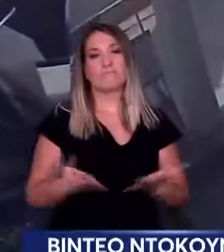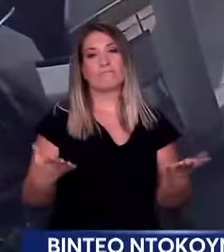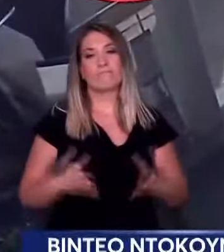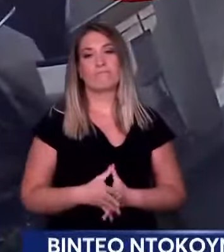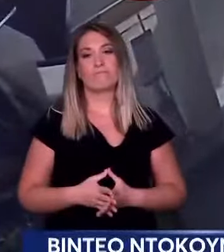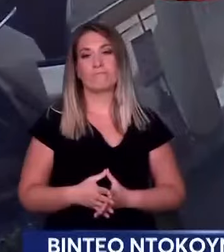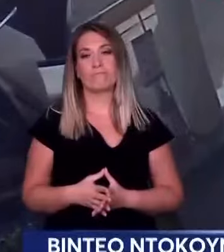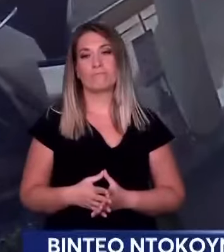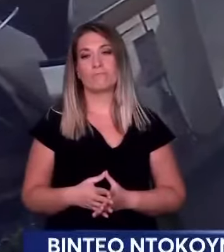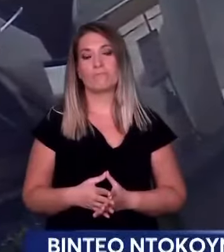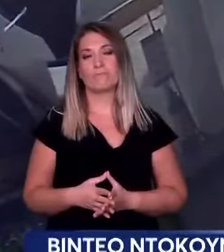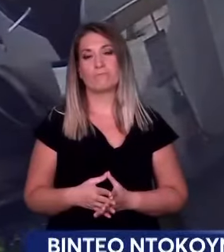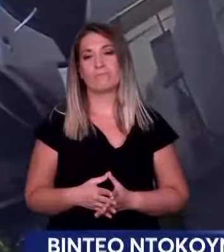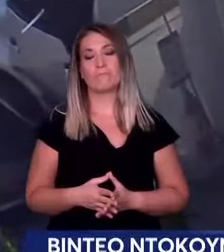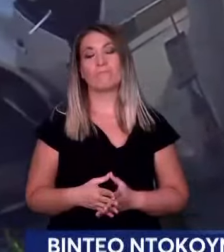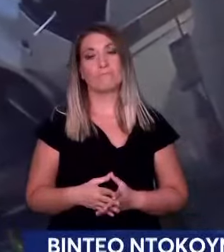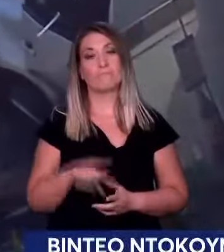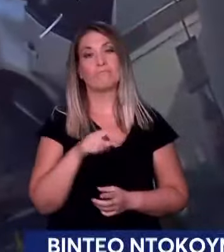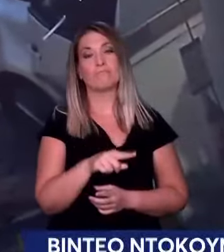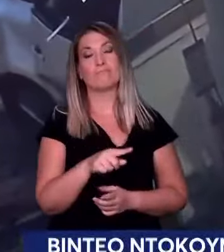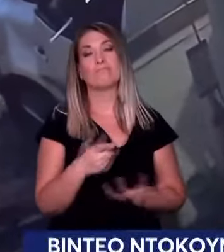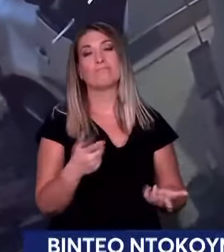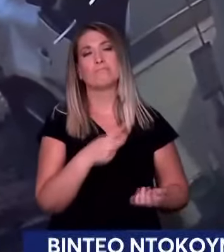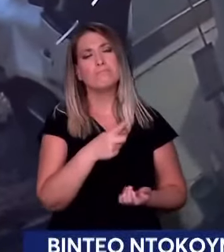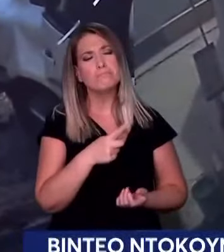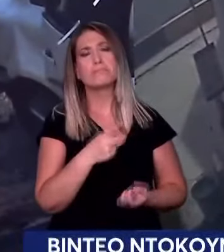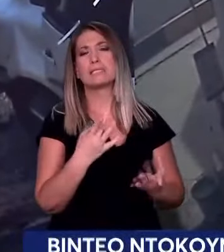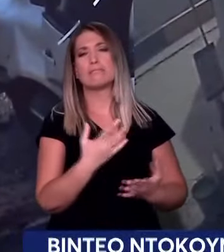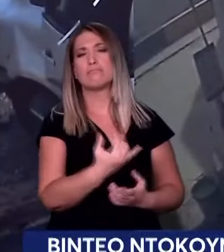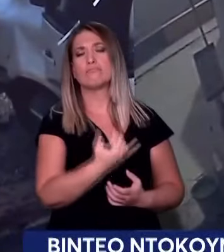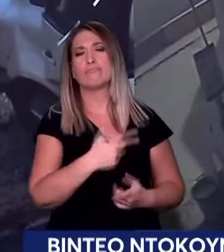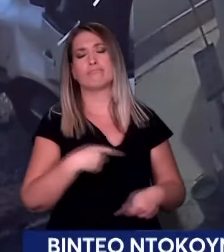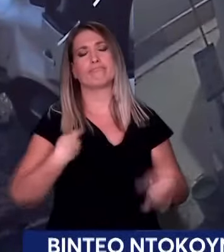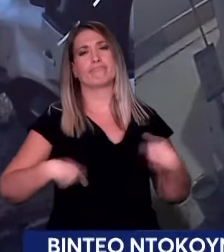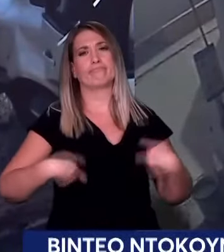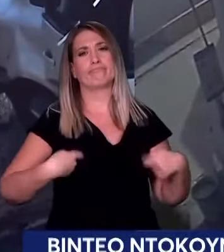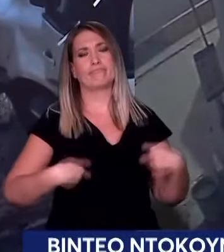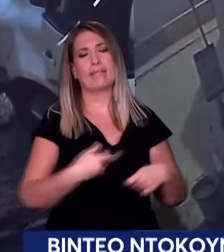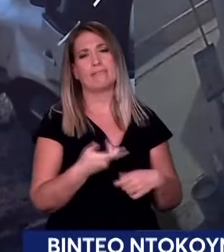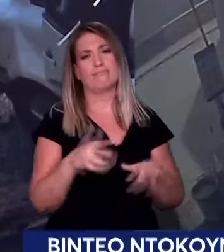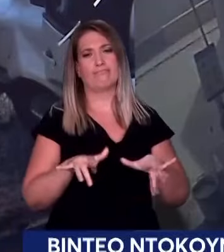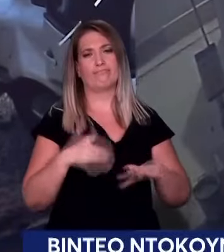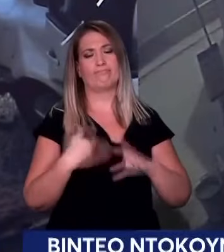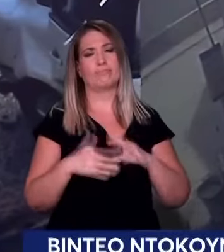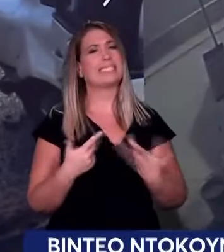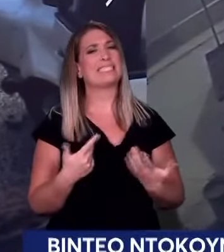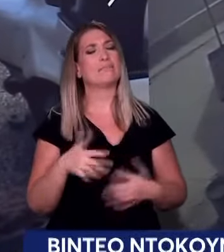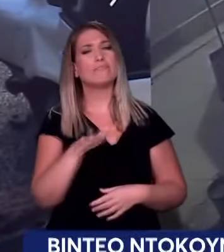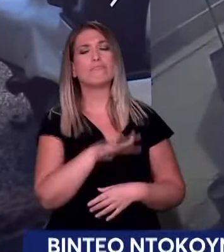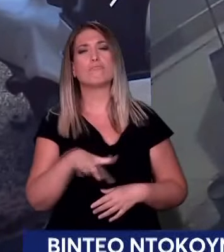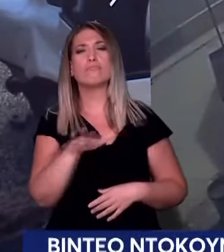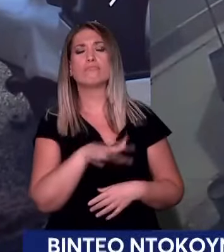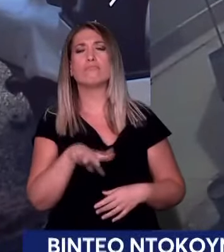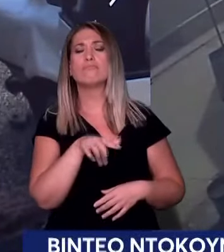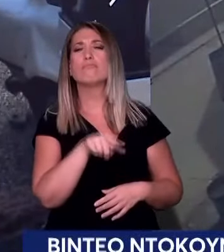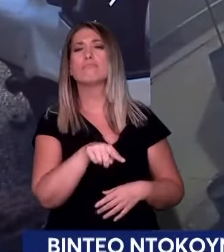μια καταγγελία γεμάτη αγανάκτηση από πάρα πολλούς κατοίκους σε μια περιοχή έξω από